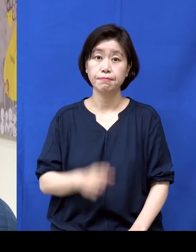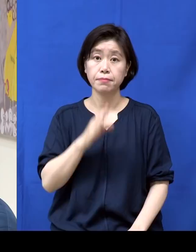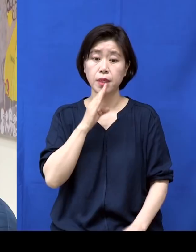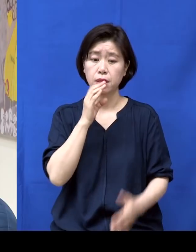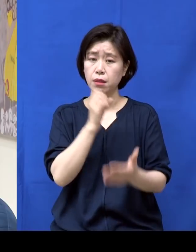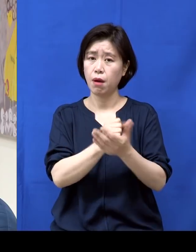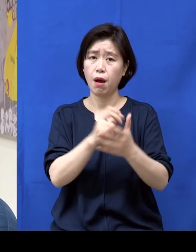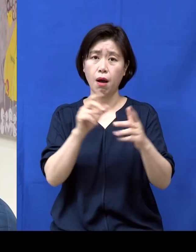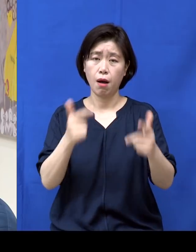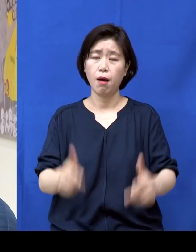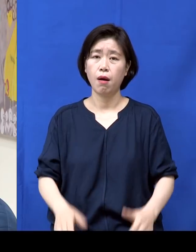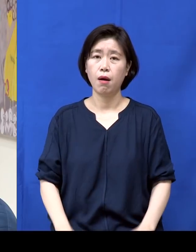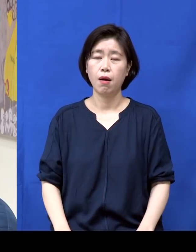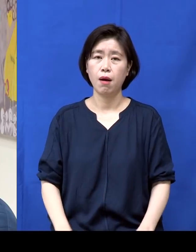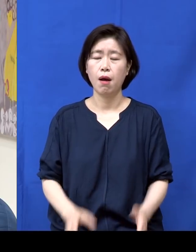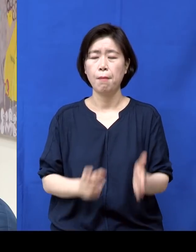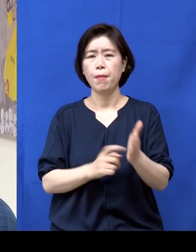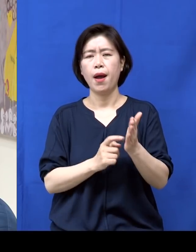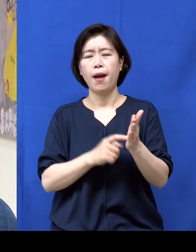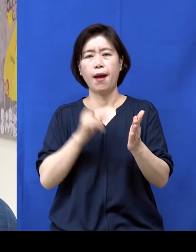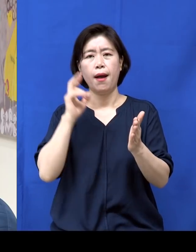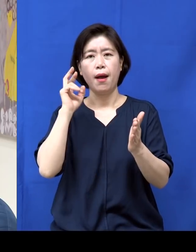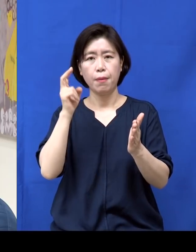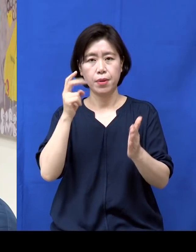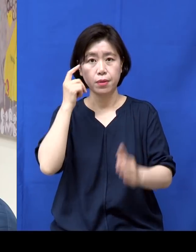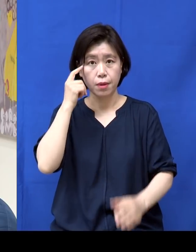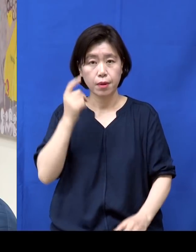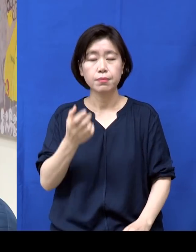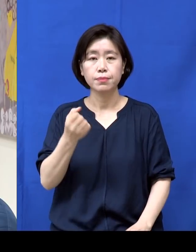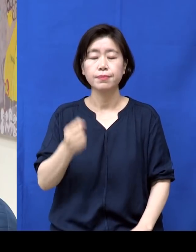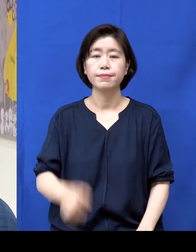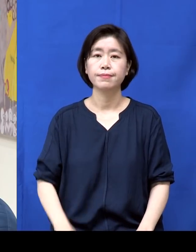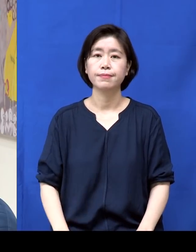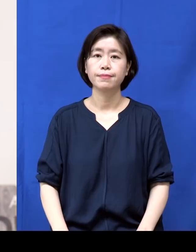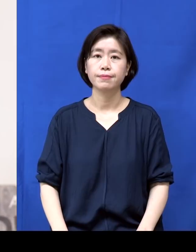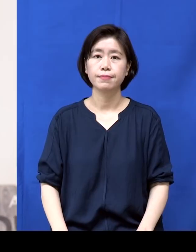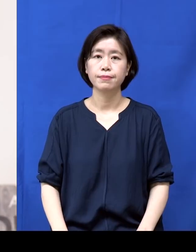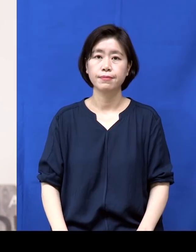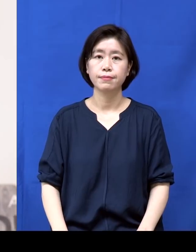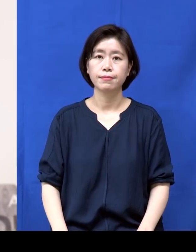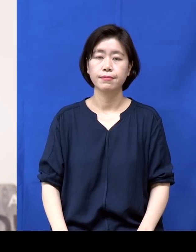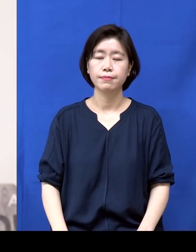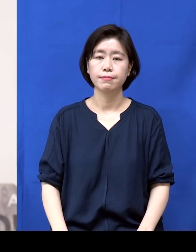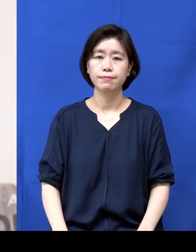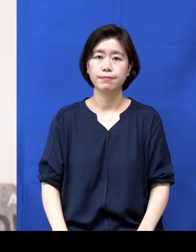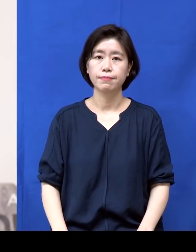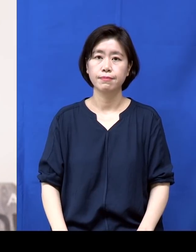정상이 아니구나 이런 생각을 직감적으로 하게 된 거죠. 예. 그래서